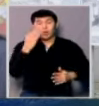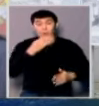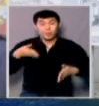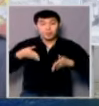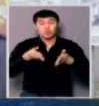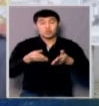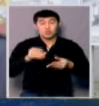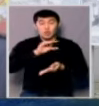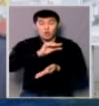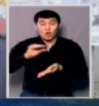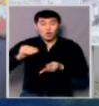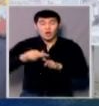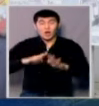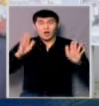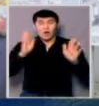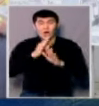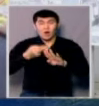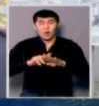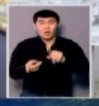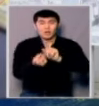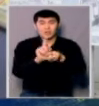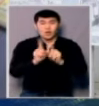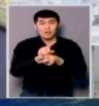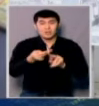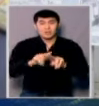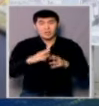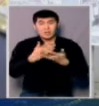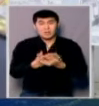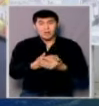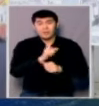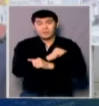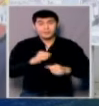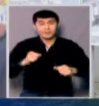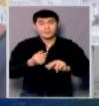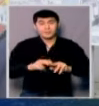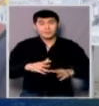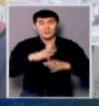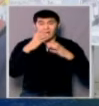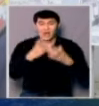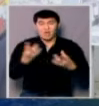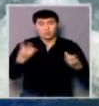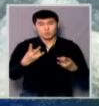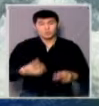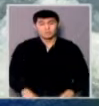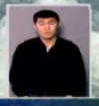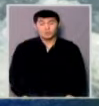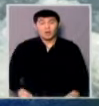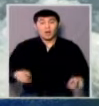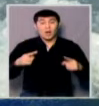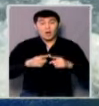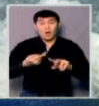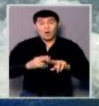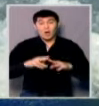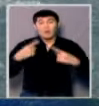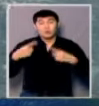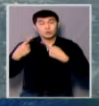айдындарының беті жұқа, ауа райы да құбылмалы. Сондықтан бөрікті аспанға атуға болмайды. Сақтанып жүру керек. Дәл осындай рейд